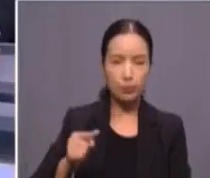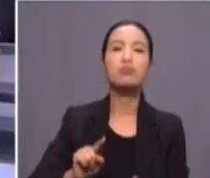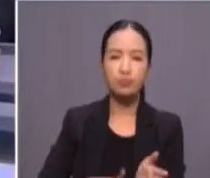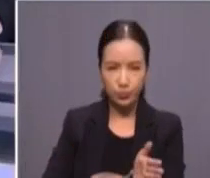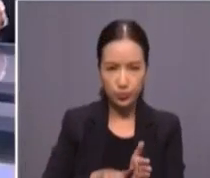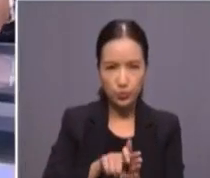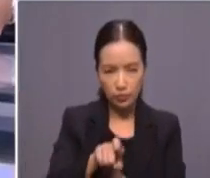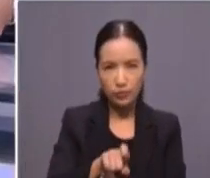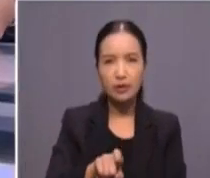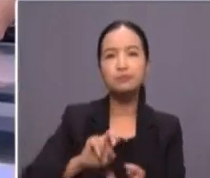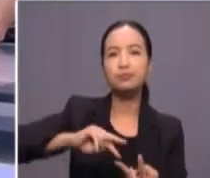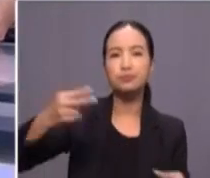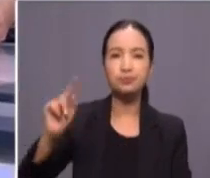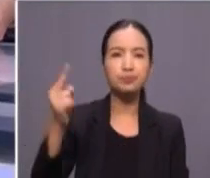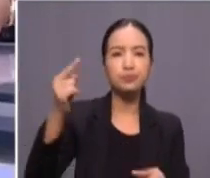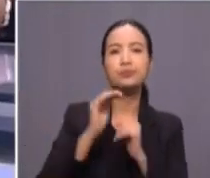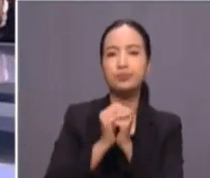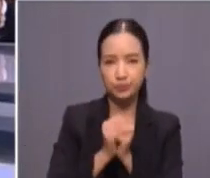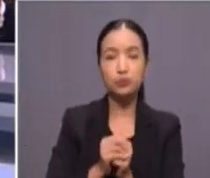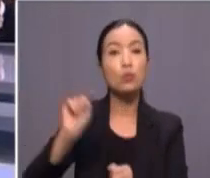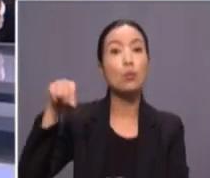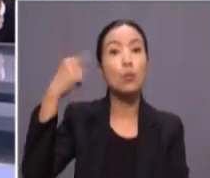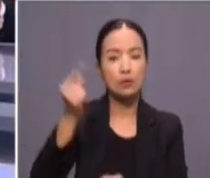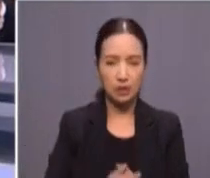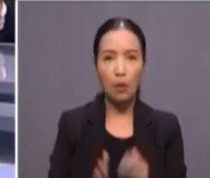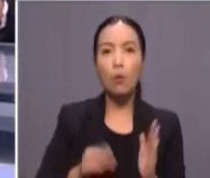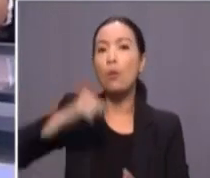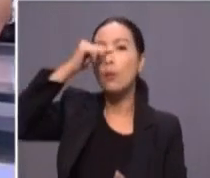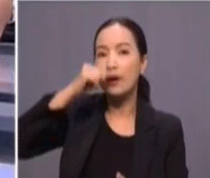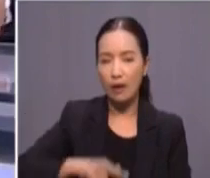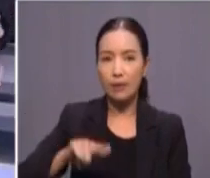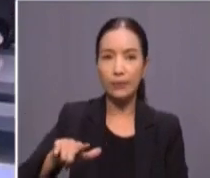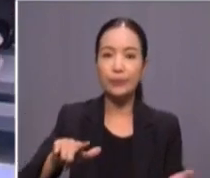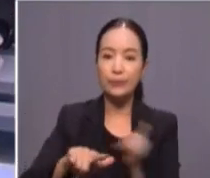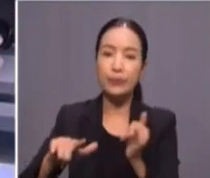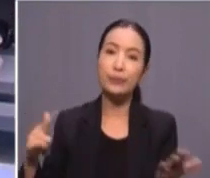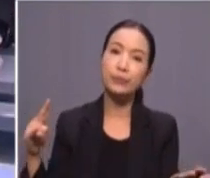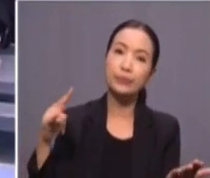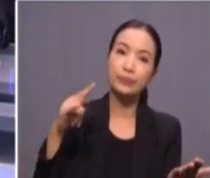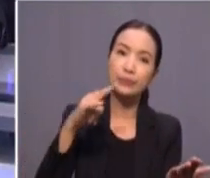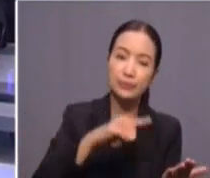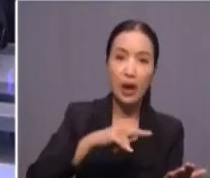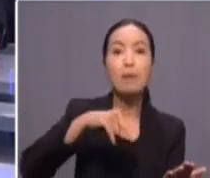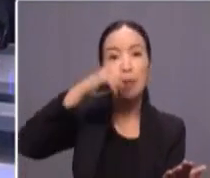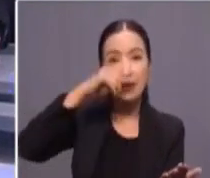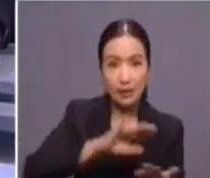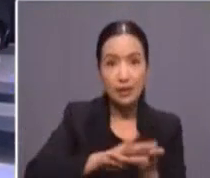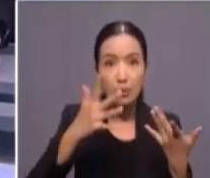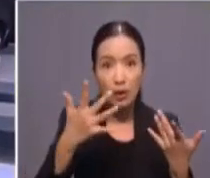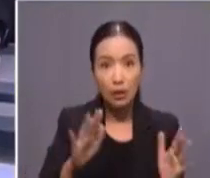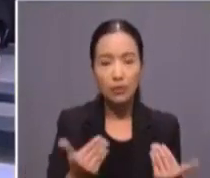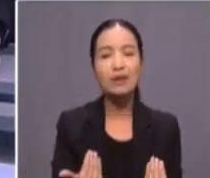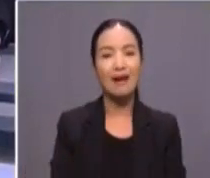โควิดกันก่อนนะฮะ ใช่ค่ะวันนี้นะคะที่ศูนย์บัญชาการเหตุการณ์การนำคนไทยกลับบ้านกรณีไวรัสโคโรนานะคะที่นำคนไทยกลับจากอู่ฮั่นเนี่ยนะคะคุณผู้ชม